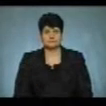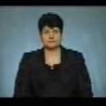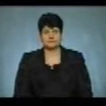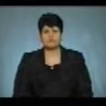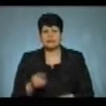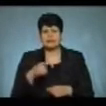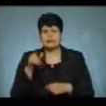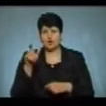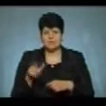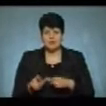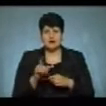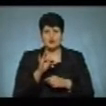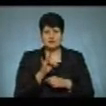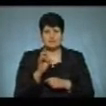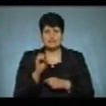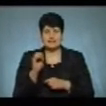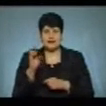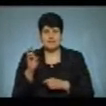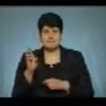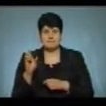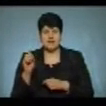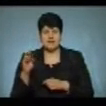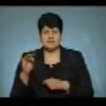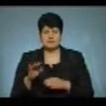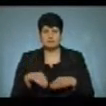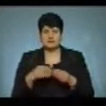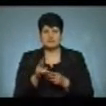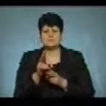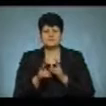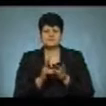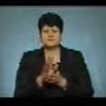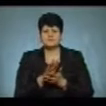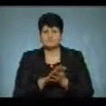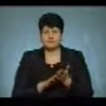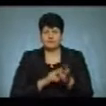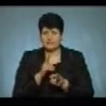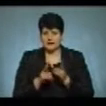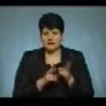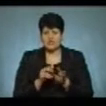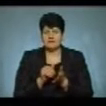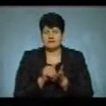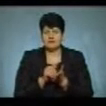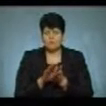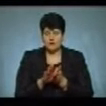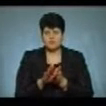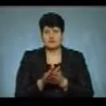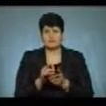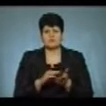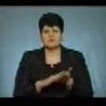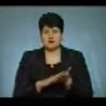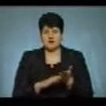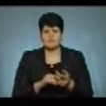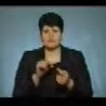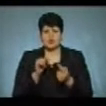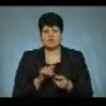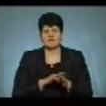Тернополянин Ростислав Небельський подаватиме апеляцію на рішення Тернопільського окружного суду, який відмовив йому у позові проти виконавчого комітету Тернопільської